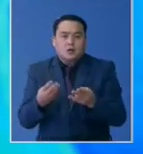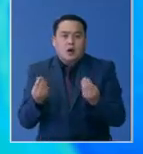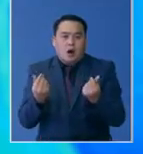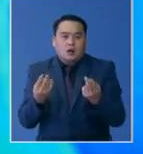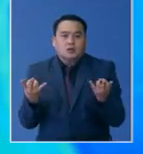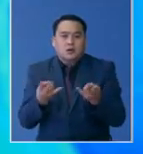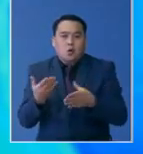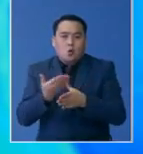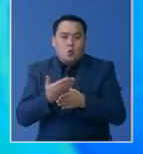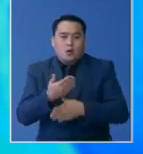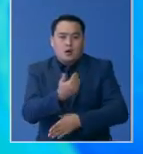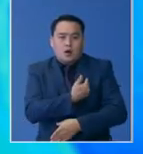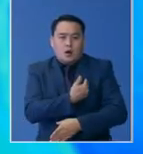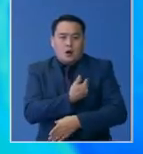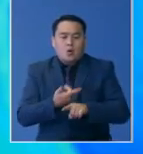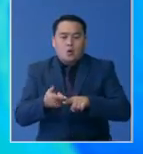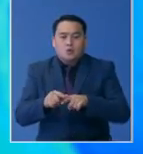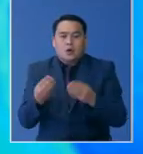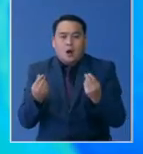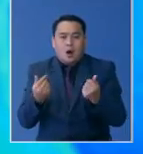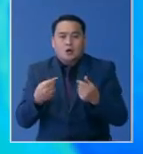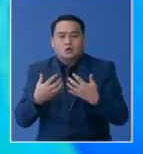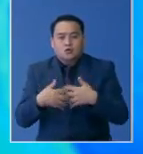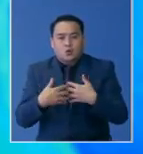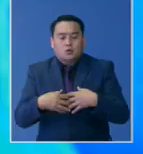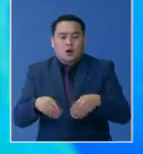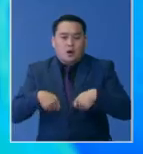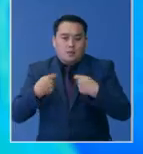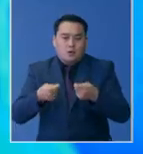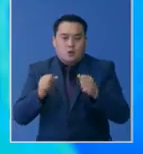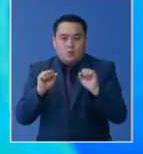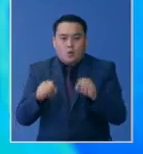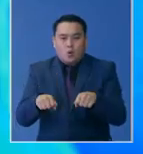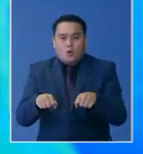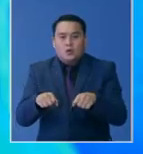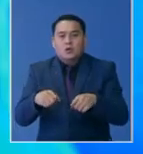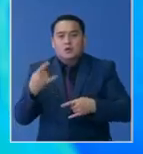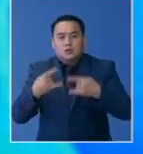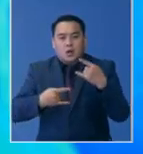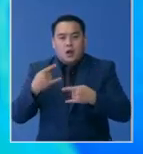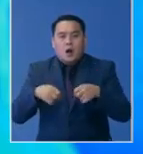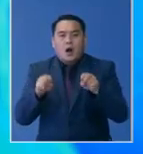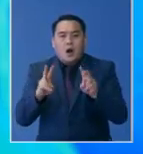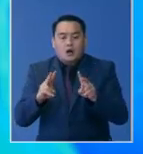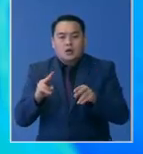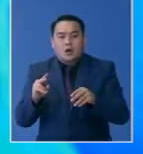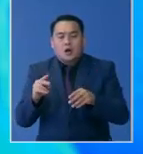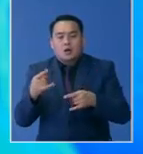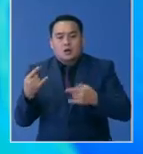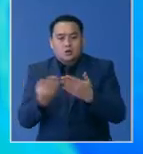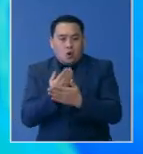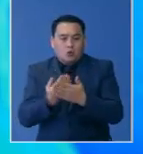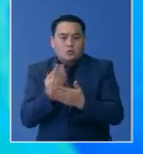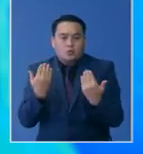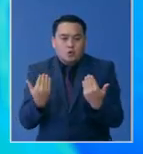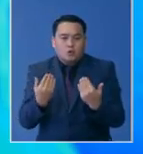қажет. Көмектескісі келетіндер ақшаны мына есеп шотқа аудара алады. Режиссер туралы Жетісу телеарнасы арнайы репортаж жасады. Хабарды